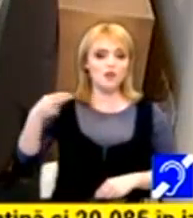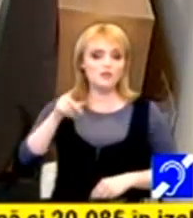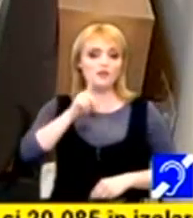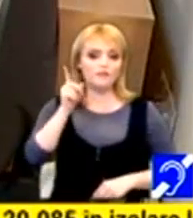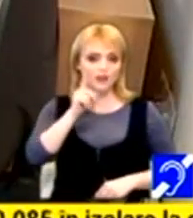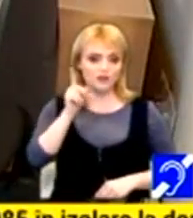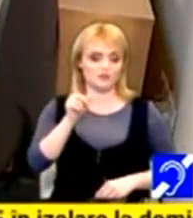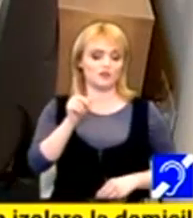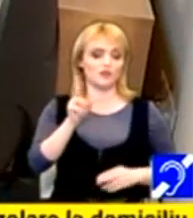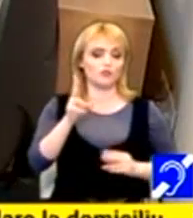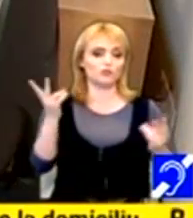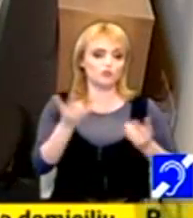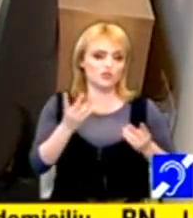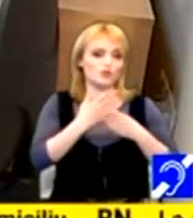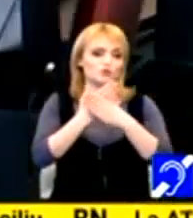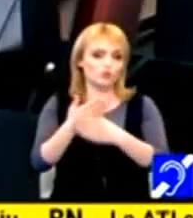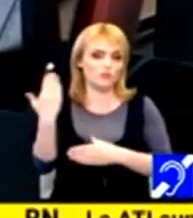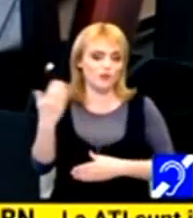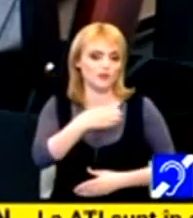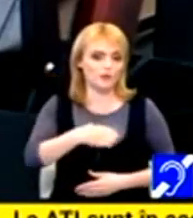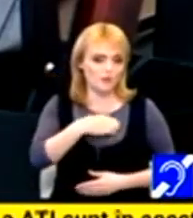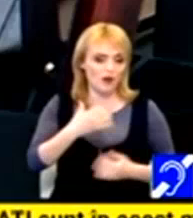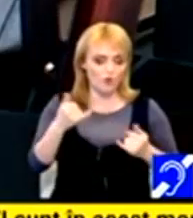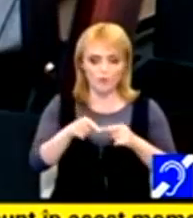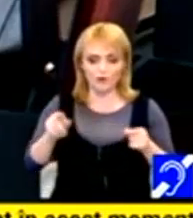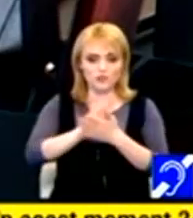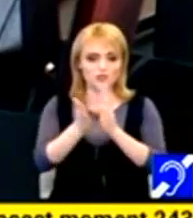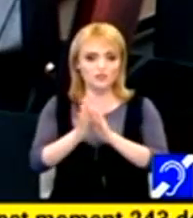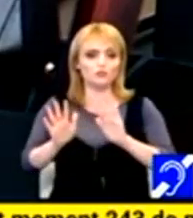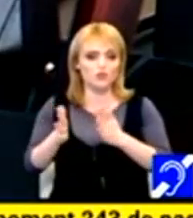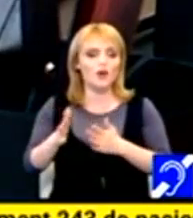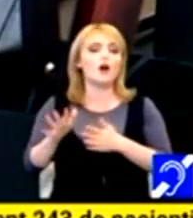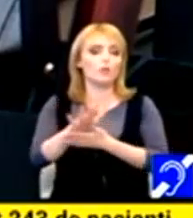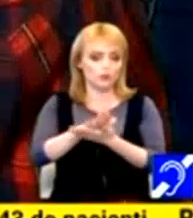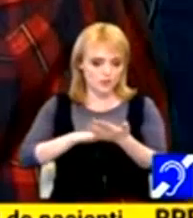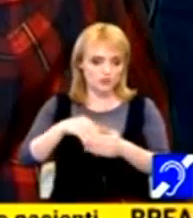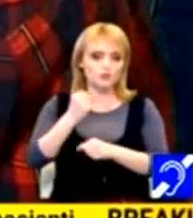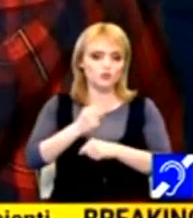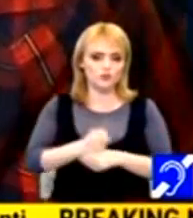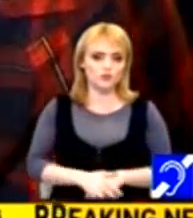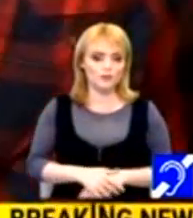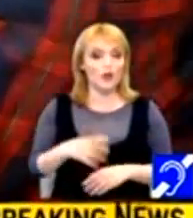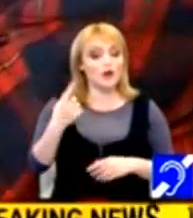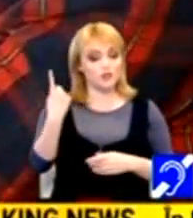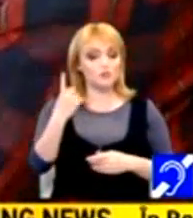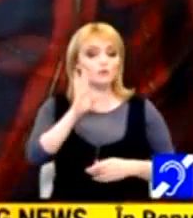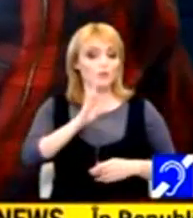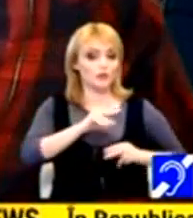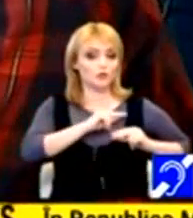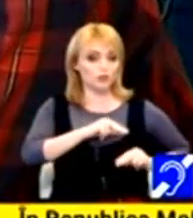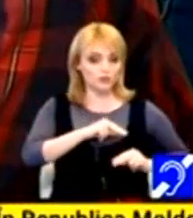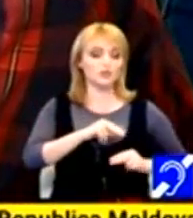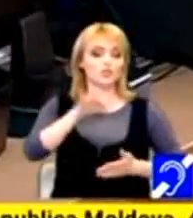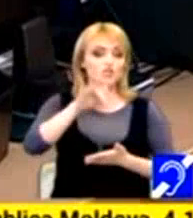persoanele ce au nevoie de ajutor din partea primăriei în perioada stării de urgență continuă să activeze. Și o angajată a unui centru de zi de îngrijire